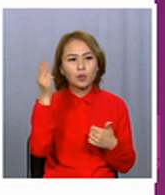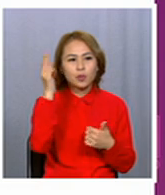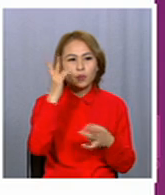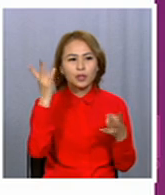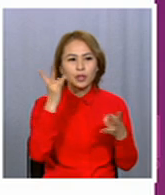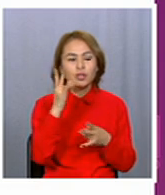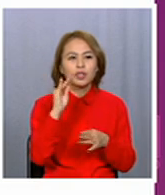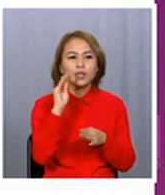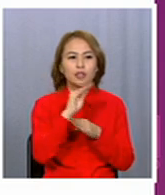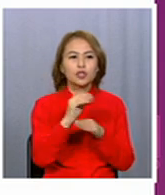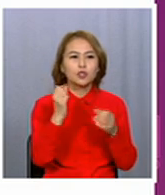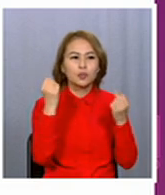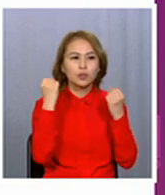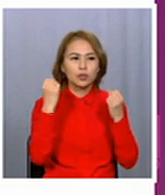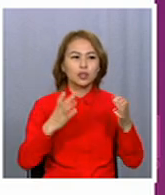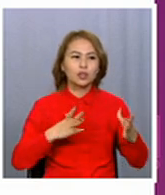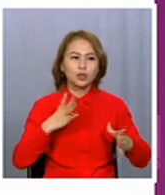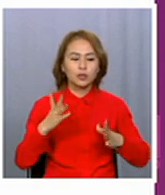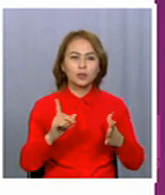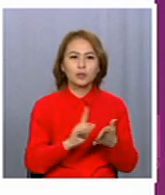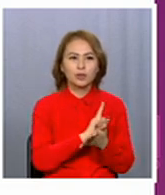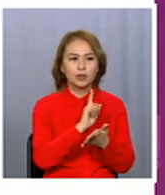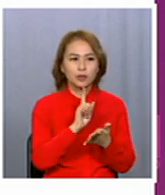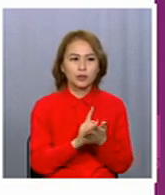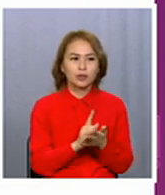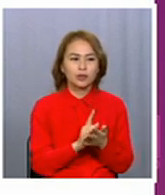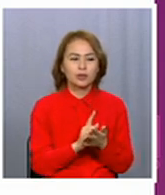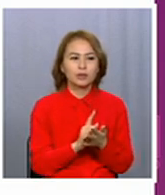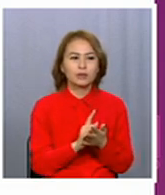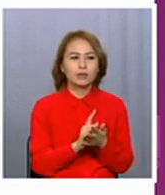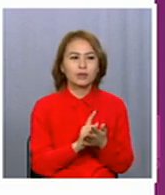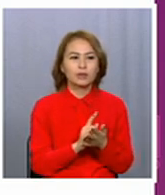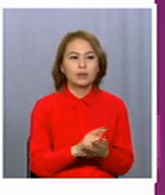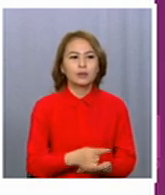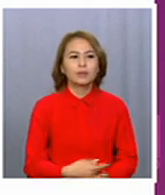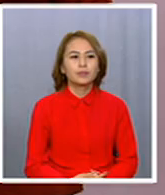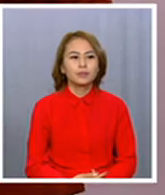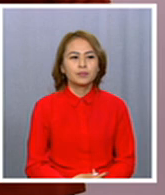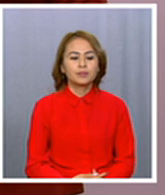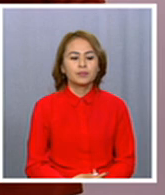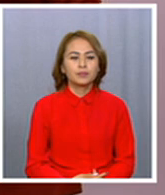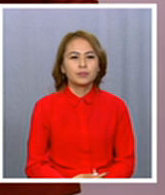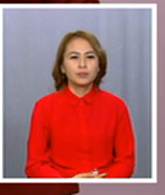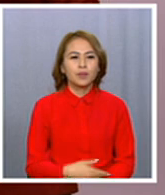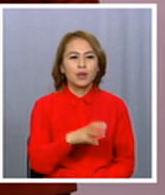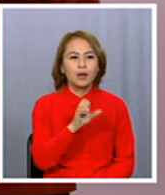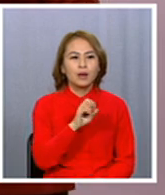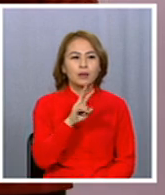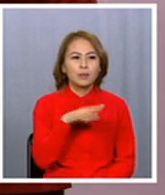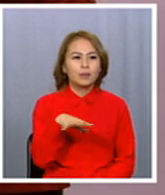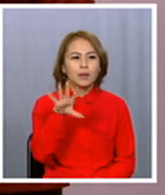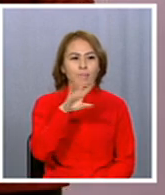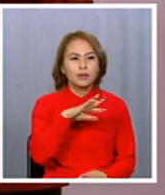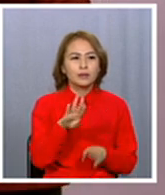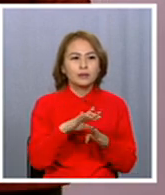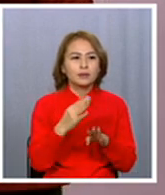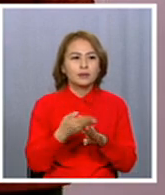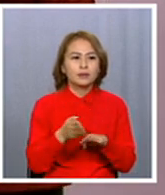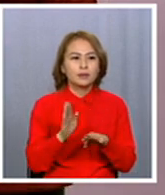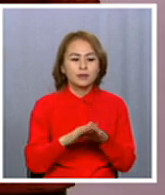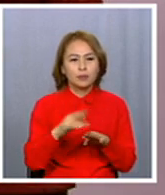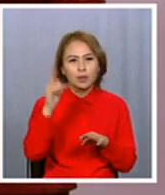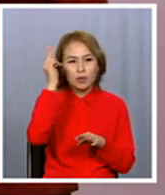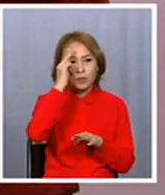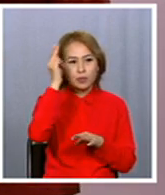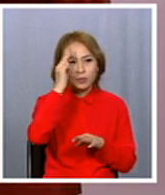оқу керек, және спортпен шынығу міндетті шарт. Әділге бәрінен де қиын тигені